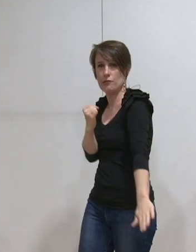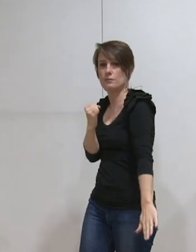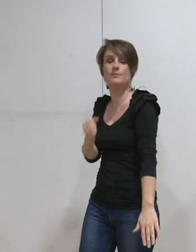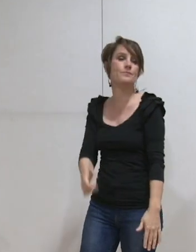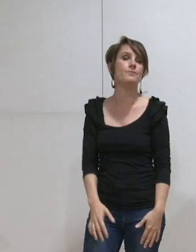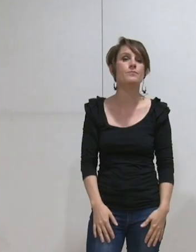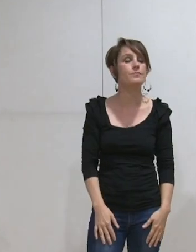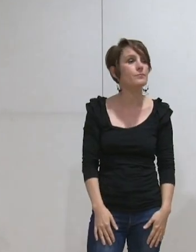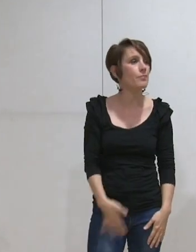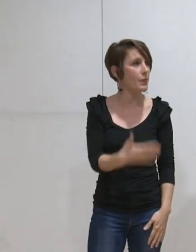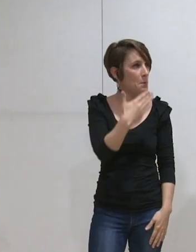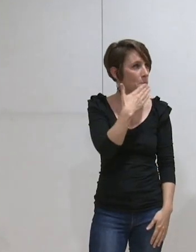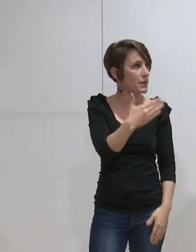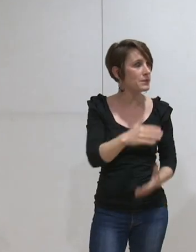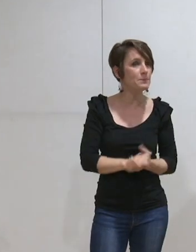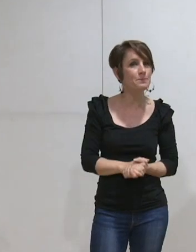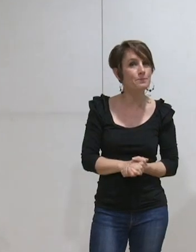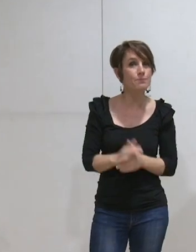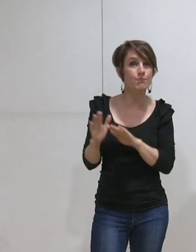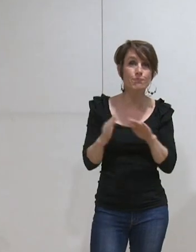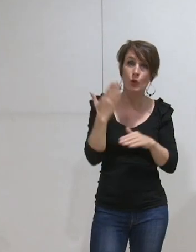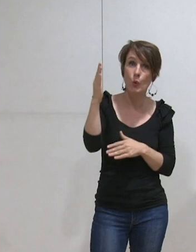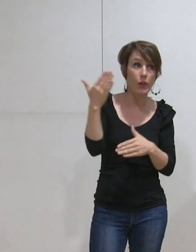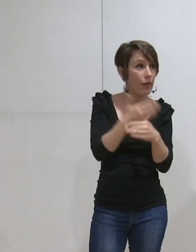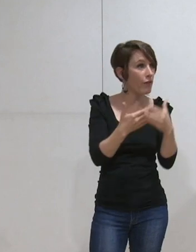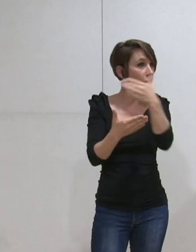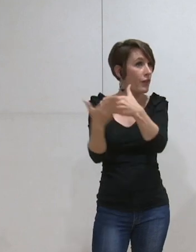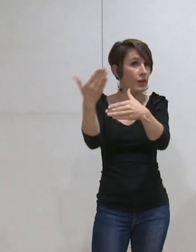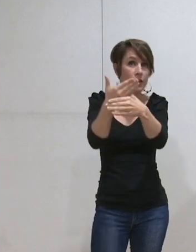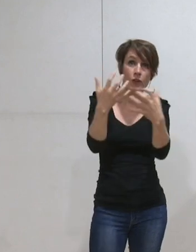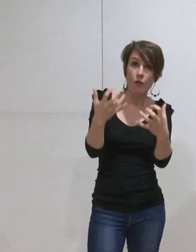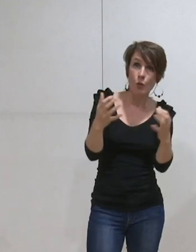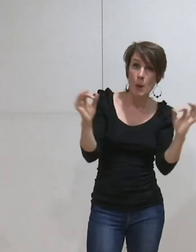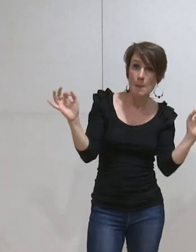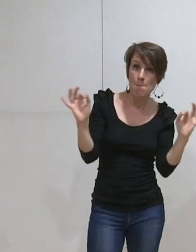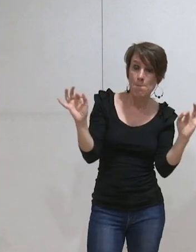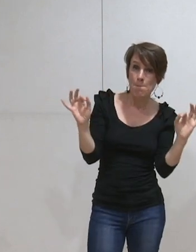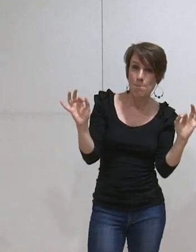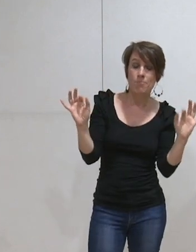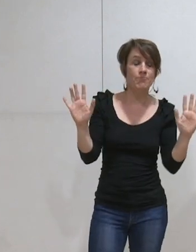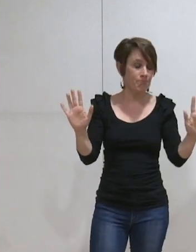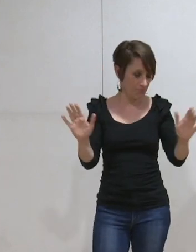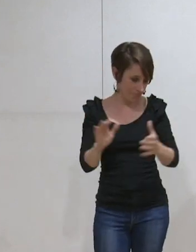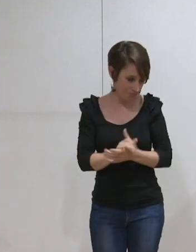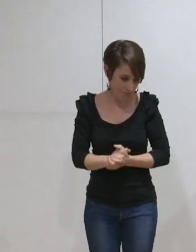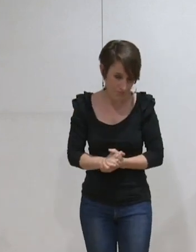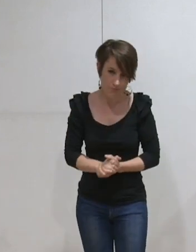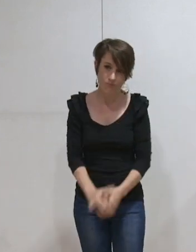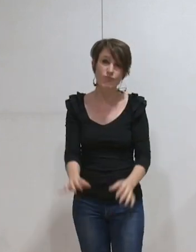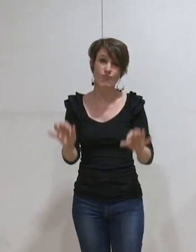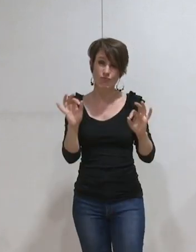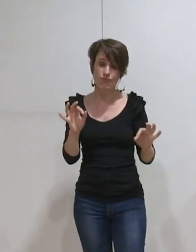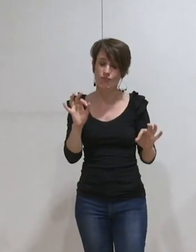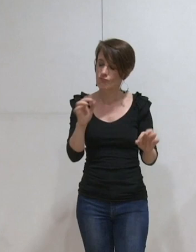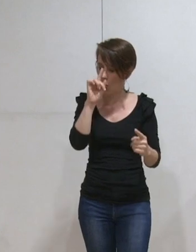merci il y a-t-il d'autres interventions non je crois que cette question est effectivement